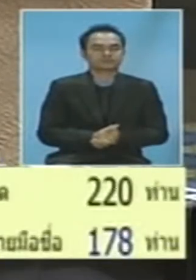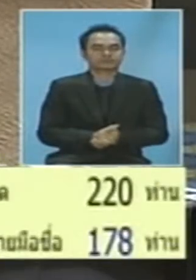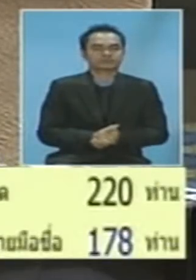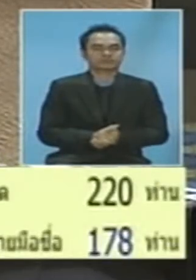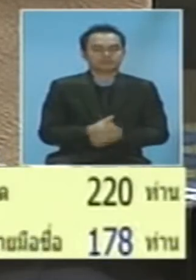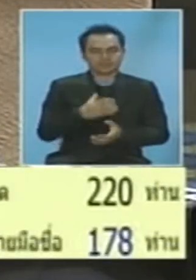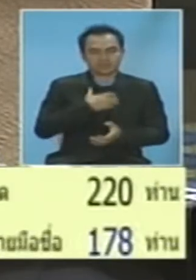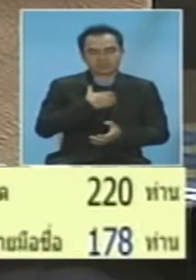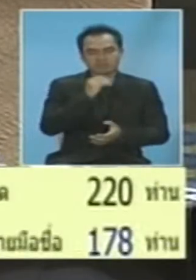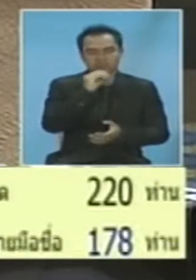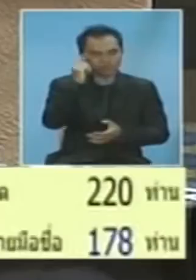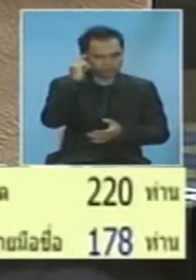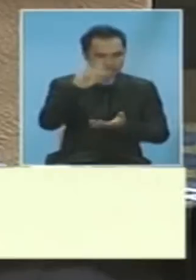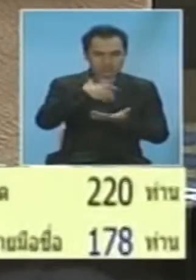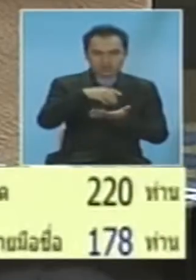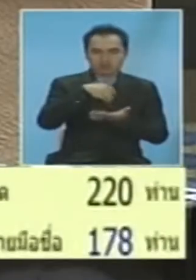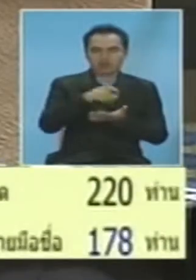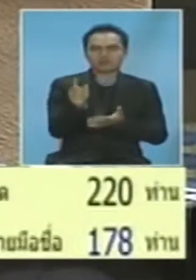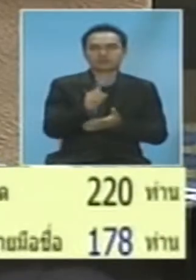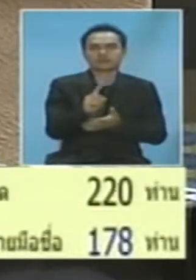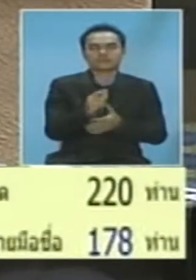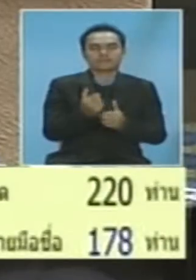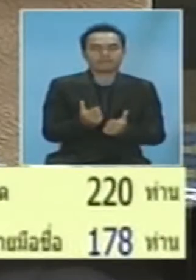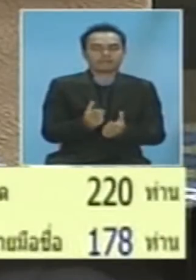กระผมขอกราบเรียนว่า